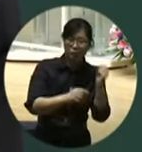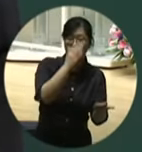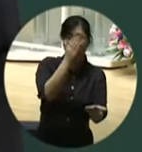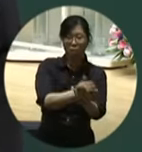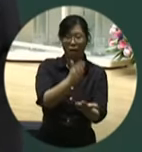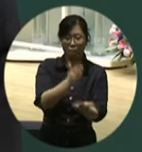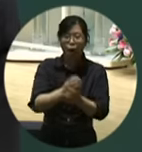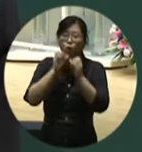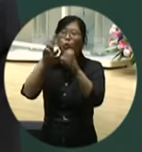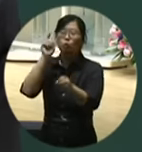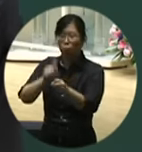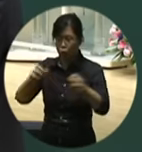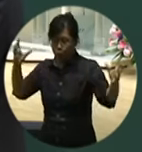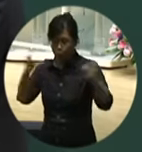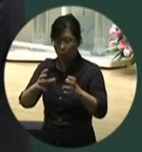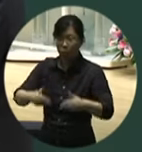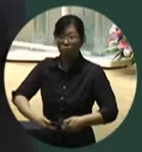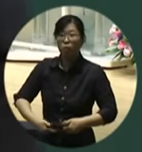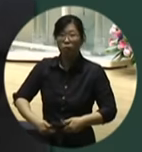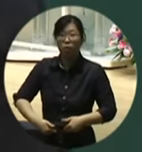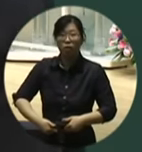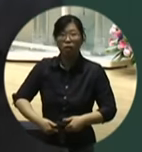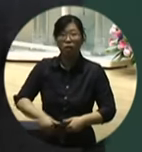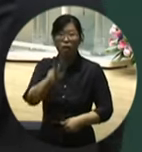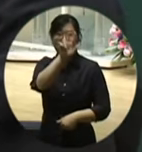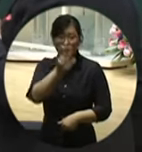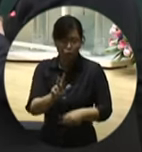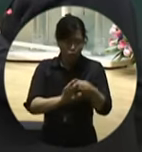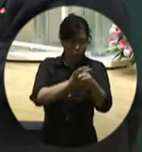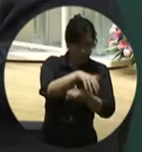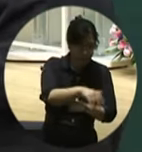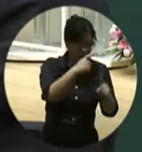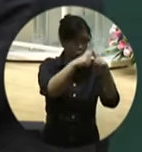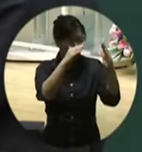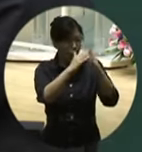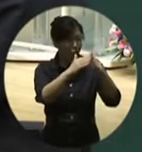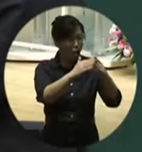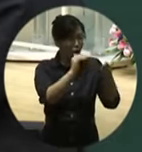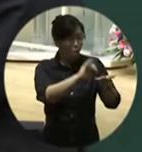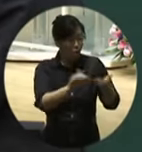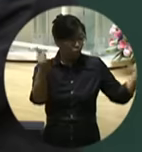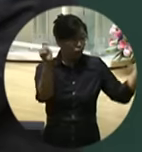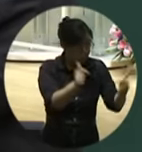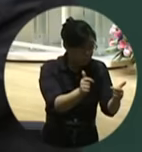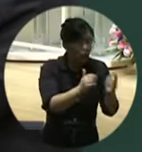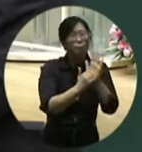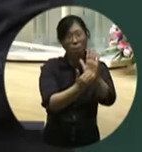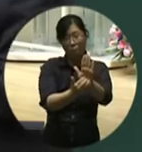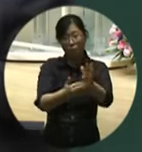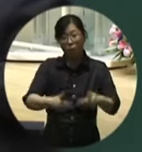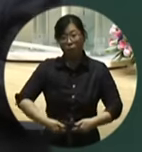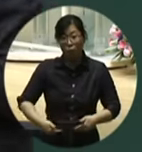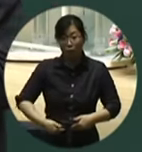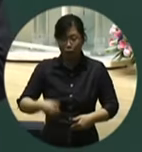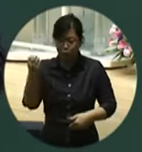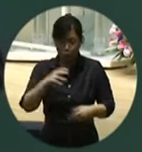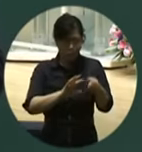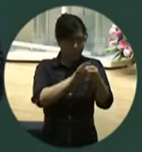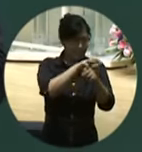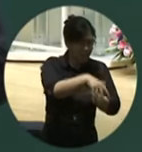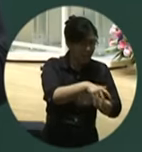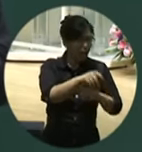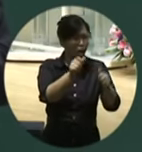저주 막아야 됩니다. Because we need to stop the decrease in number and all the disasters that's coming upon the Korean church. 전 세계에 일어나는 우상문화, 귀신문화,